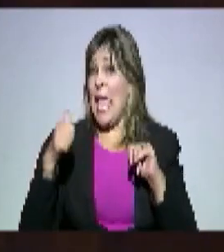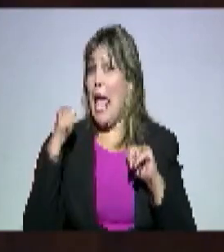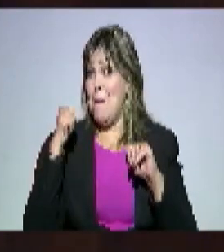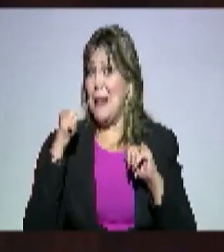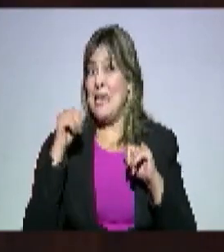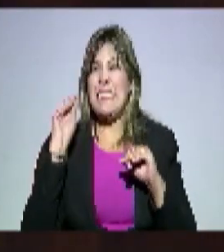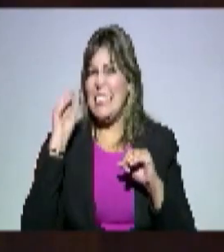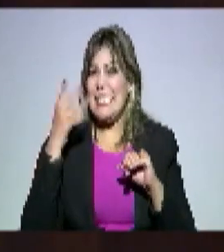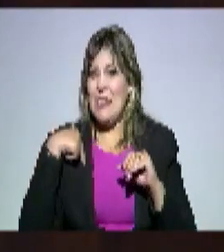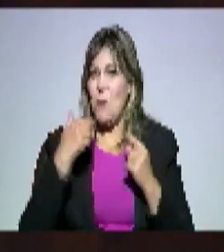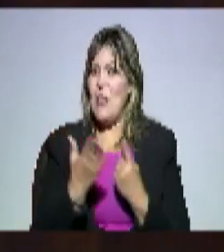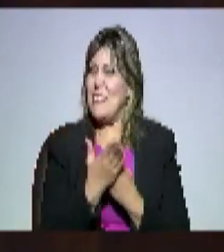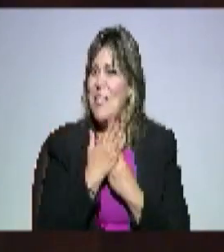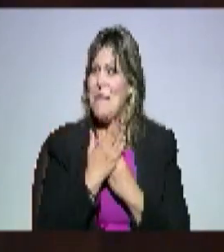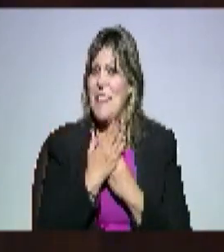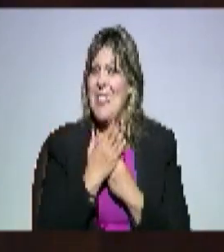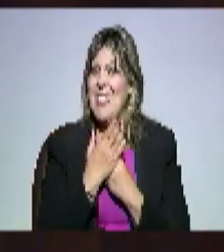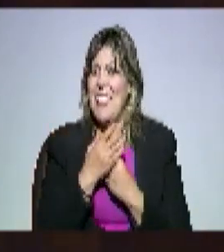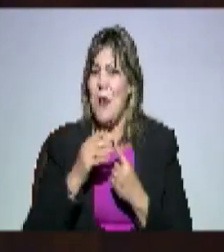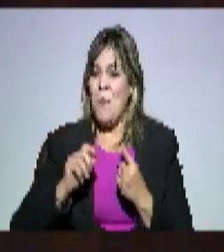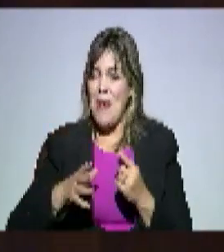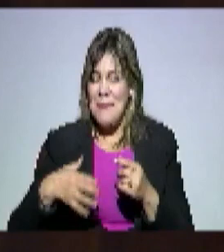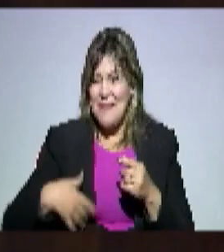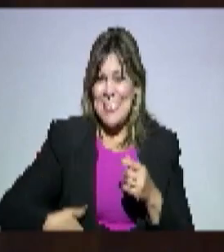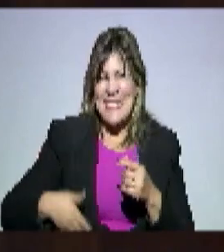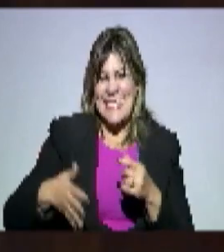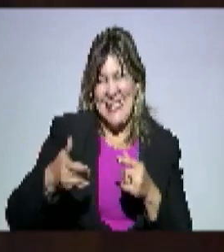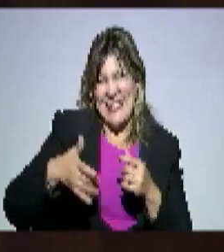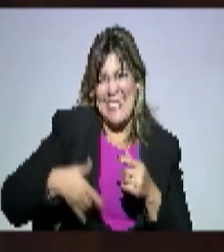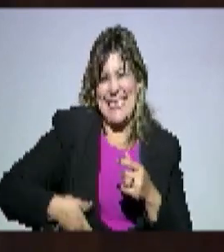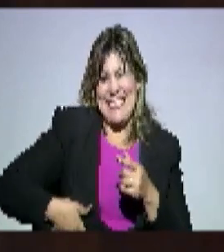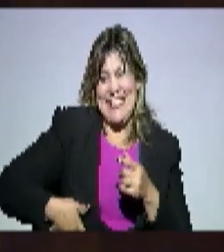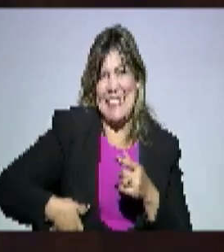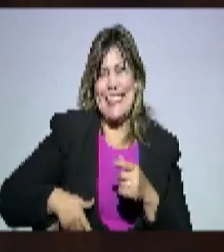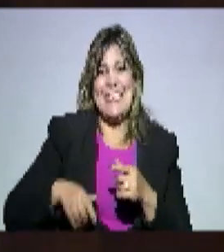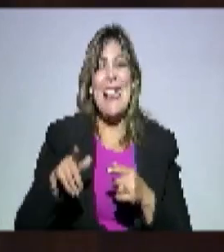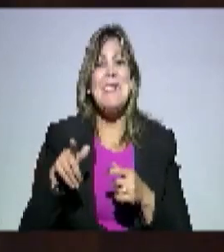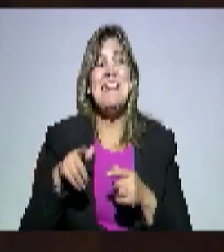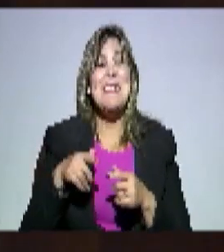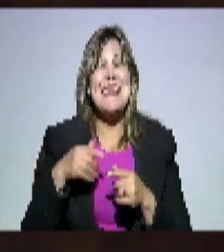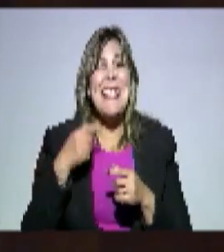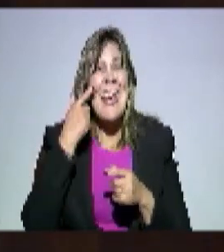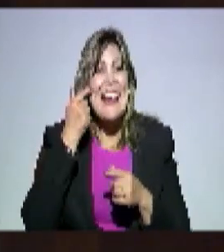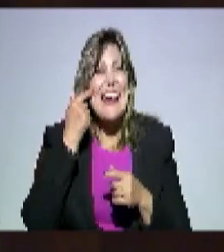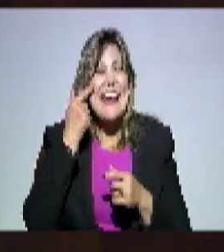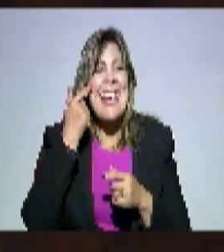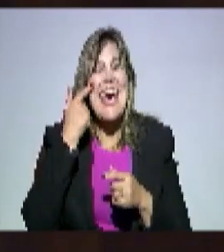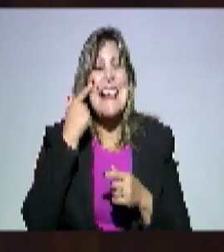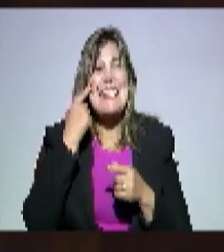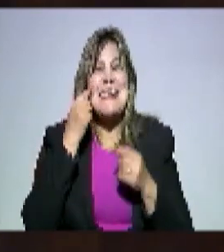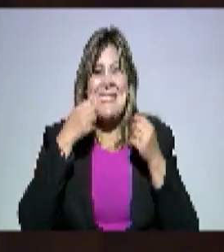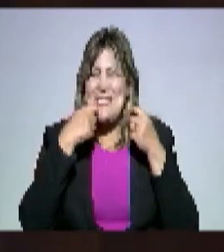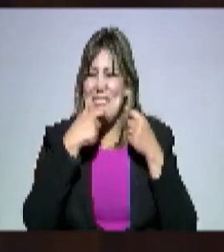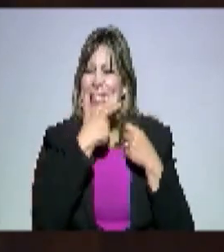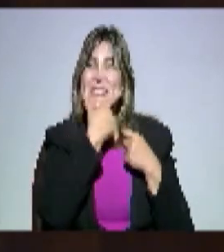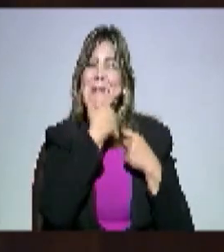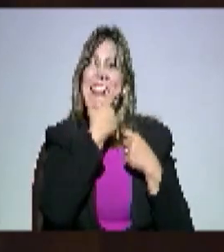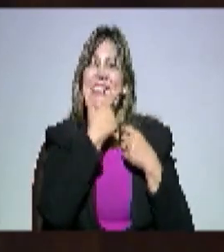دايما جنبك وراح كده مزغزغ و في جنبه فابتسم البابا كرولس وصار فرحا